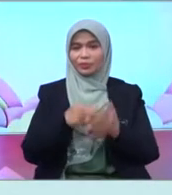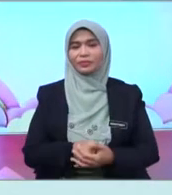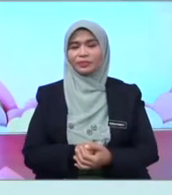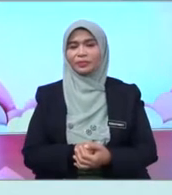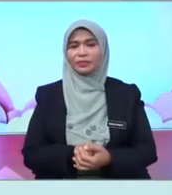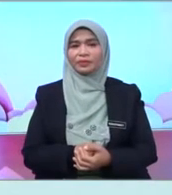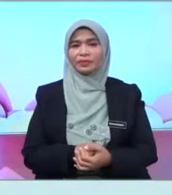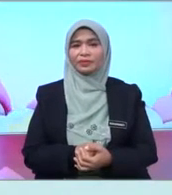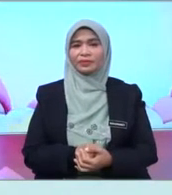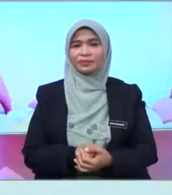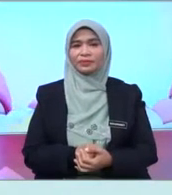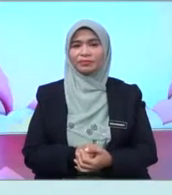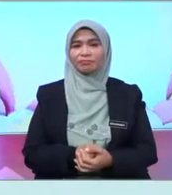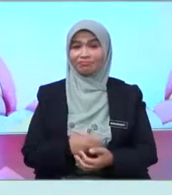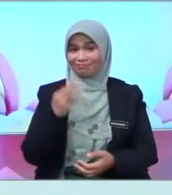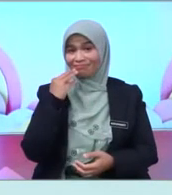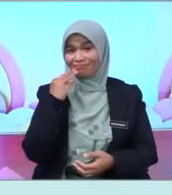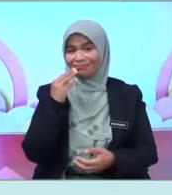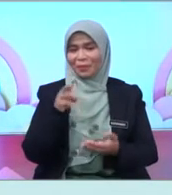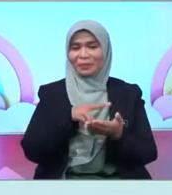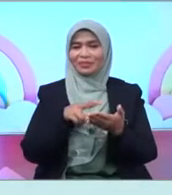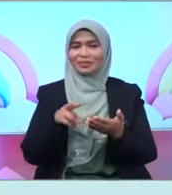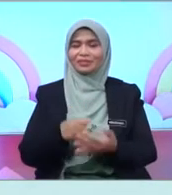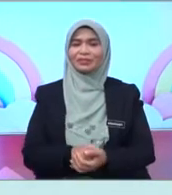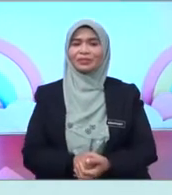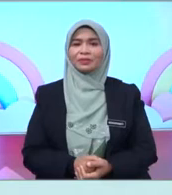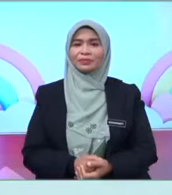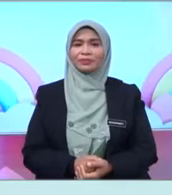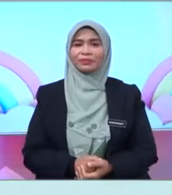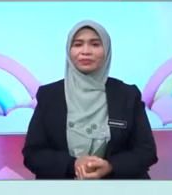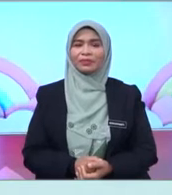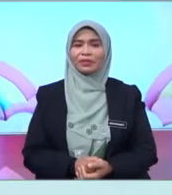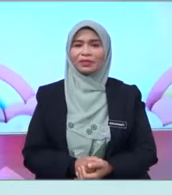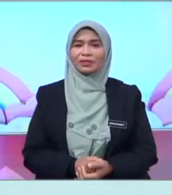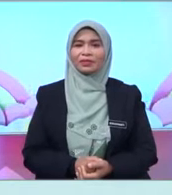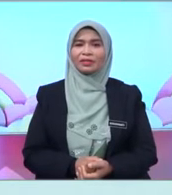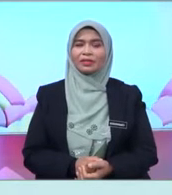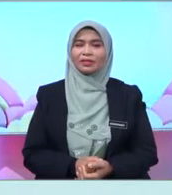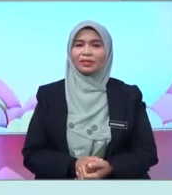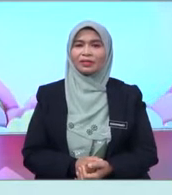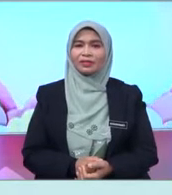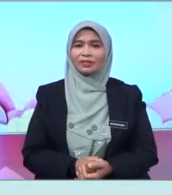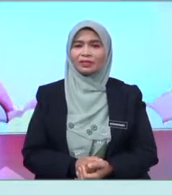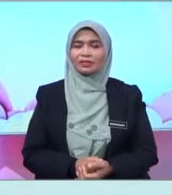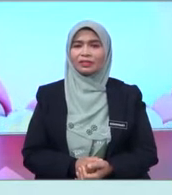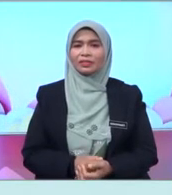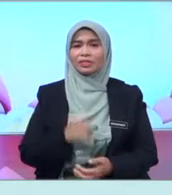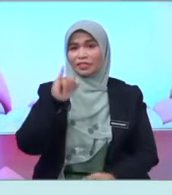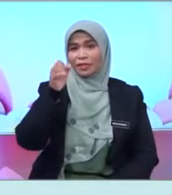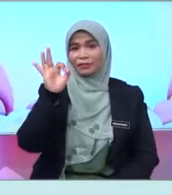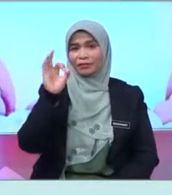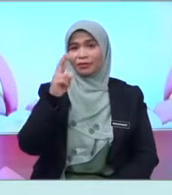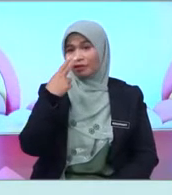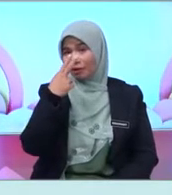Oke Aamir mencoba celinguk Baiklah situasinya sego CVT